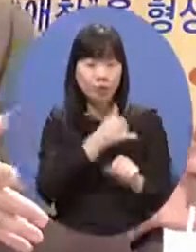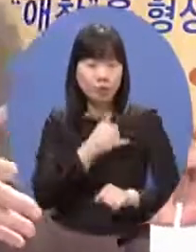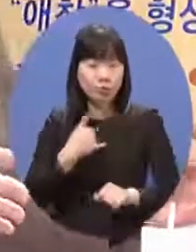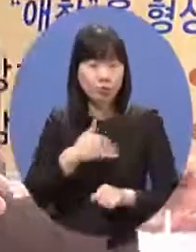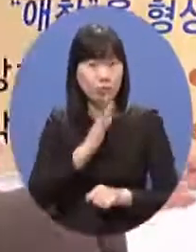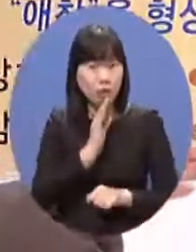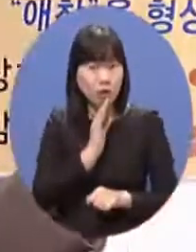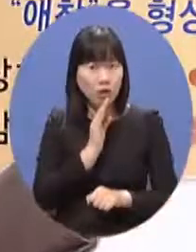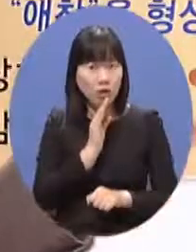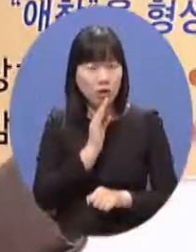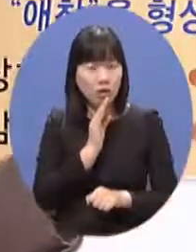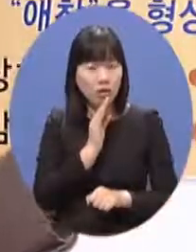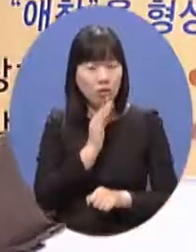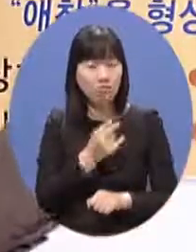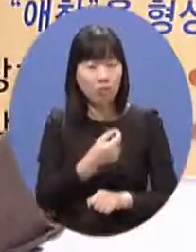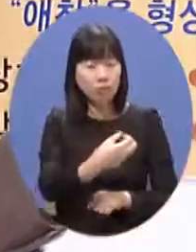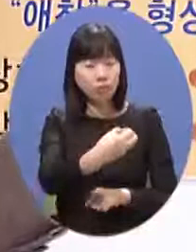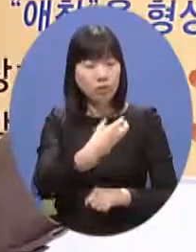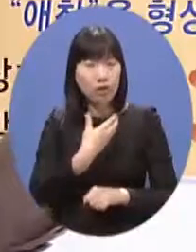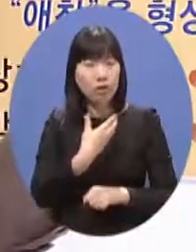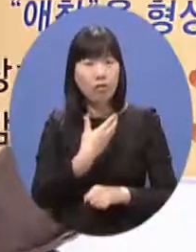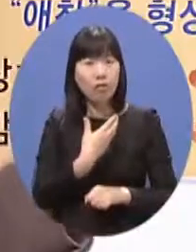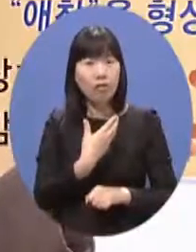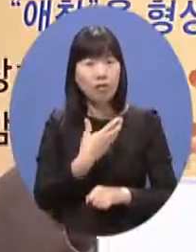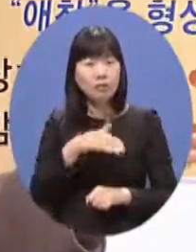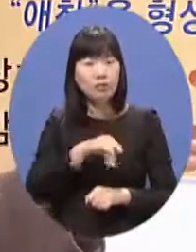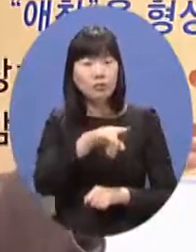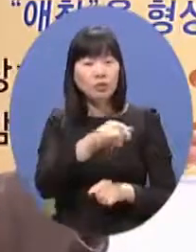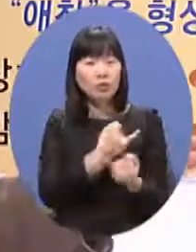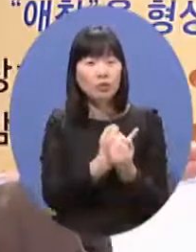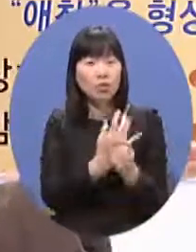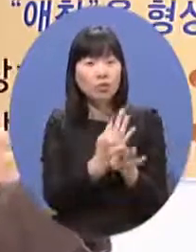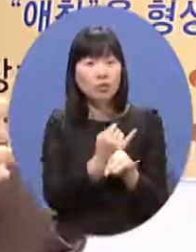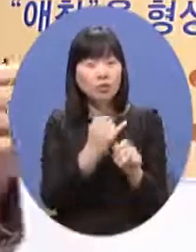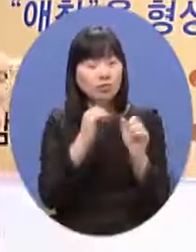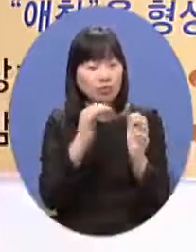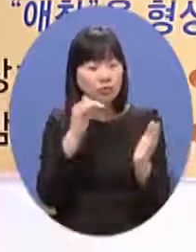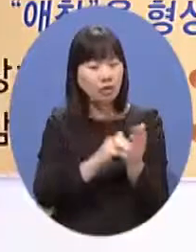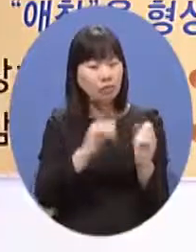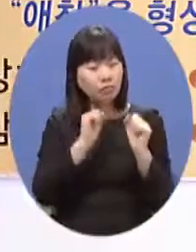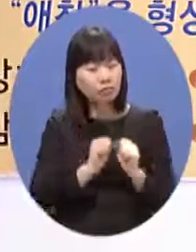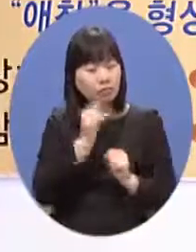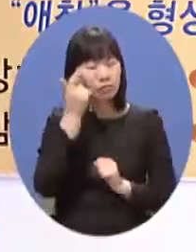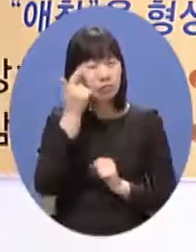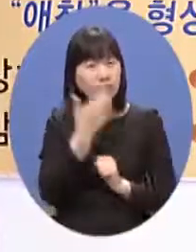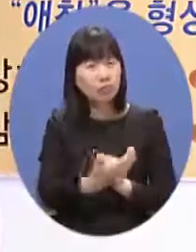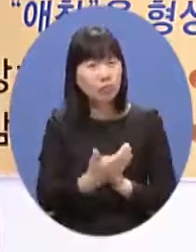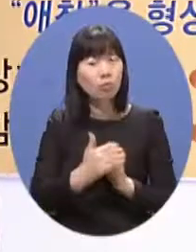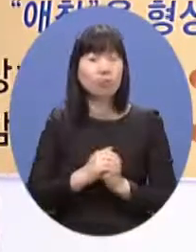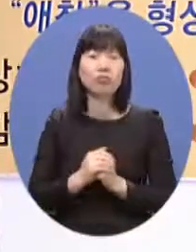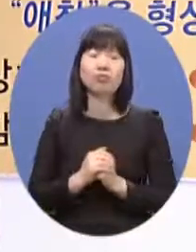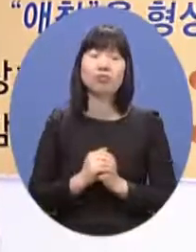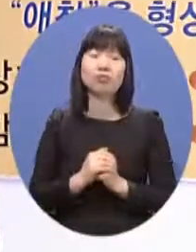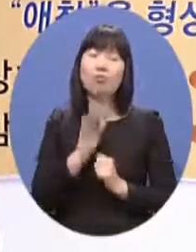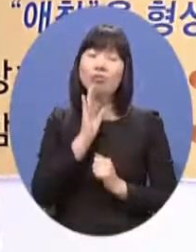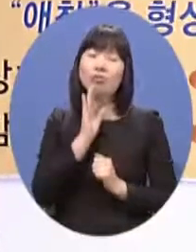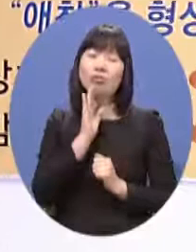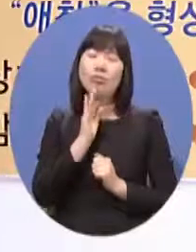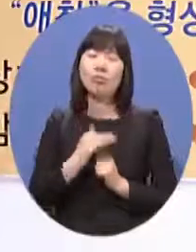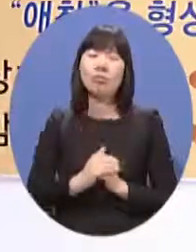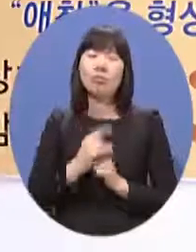아닌가요? 이렇게 얘기를 하세요. 근데 그 아주머니가 언제까지 있을 거죠? 제가 그렇게 여쭤봅니다. 맞아요. 자